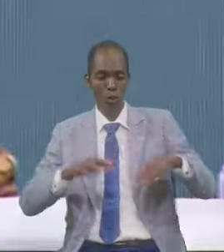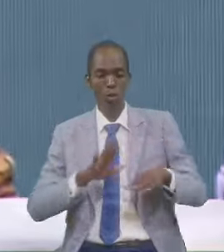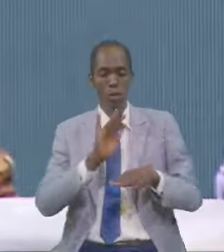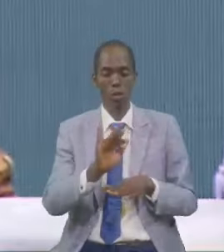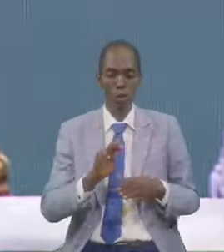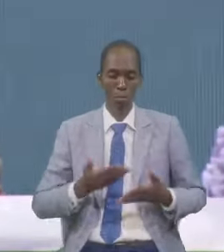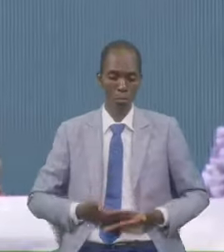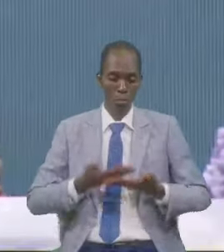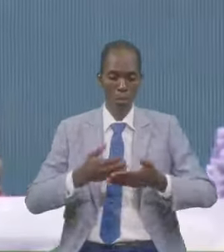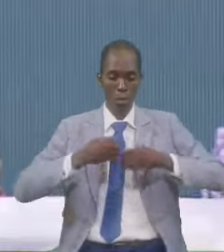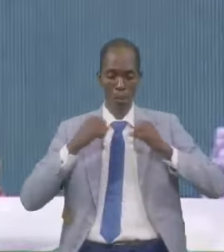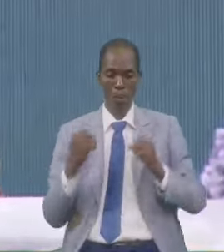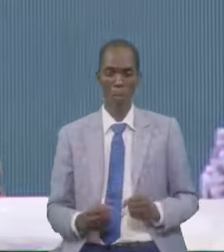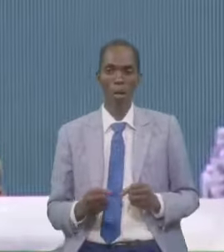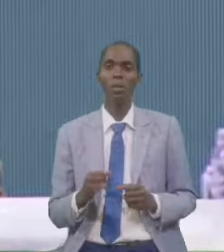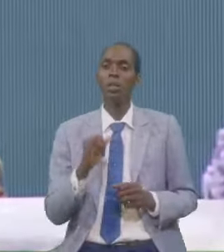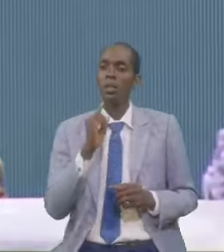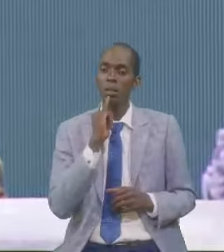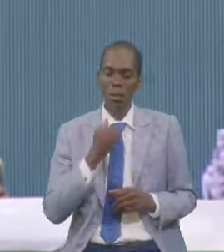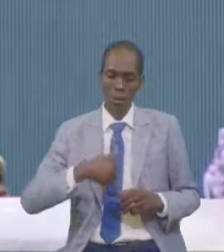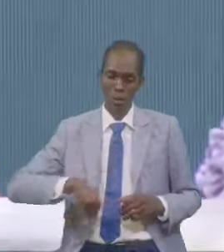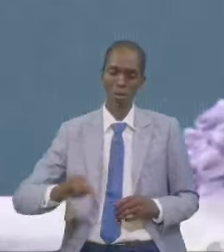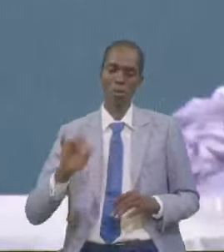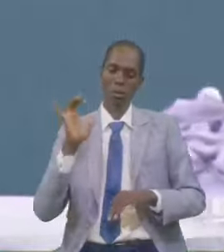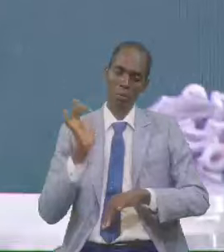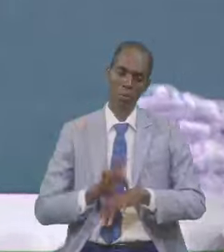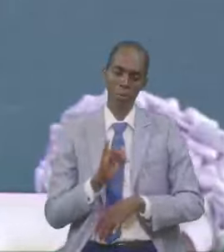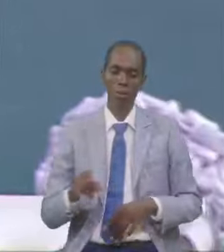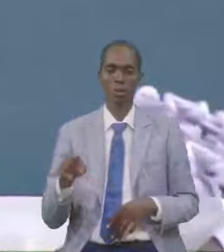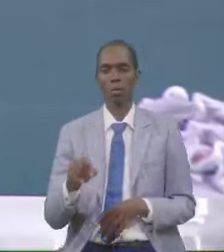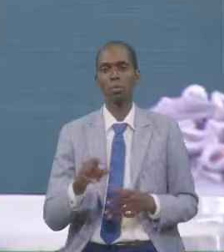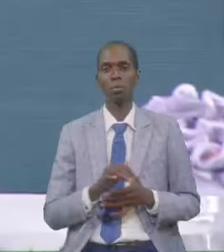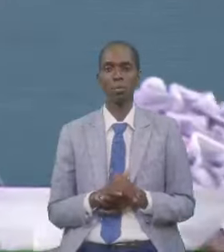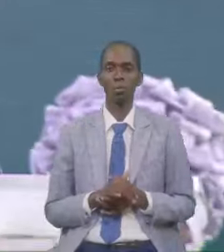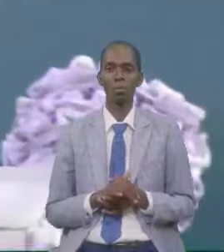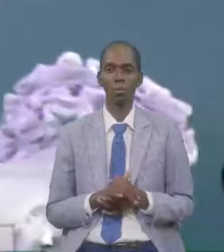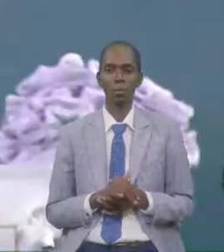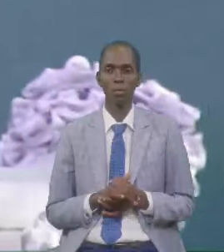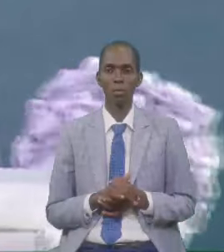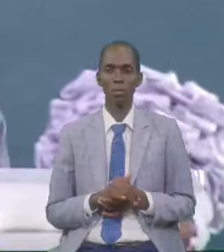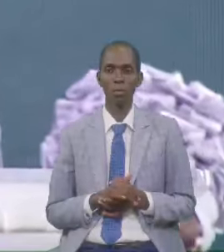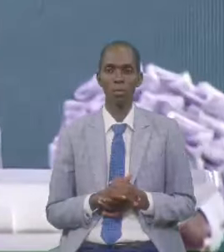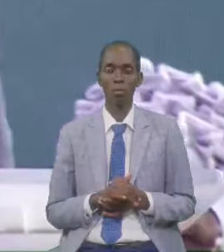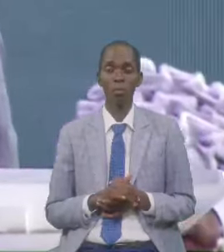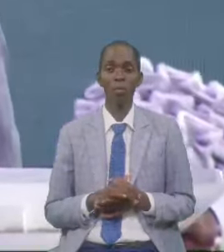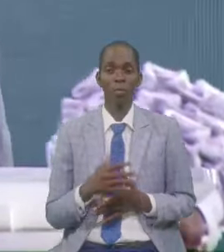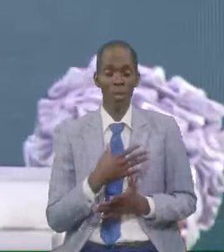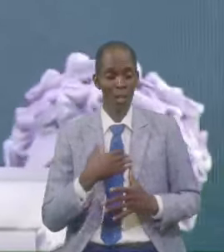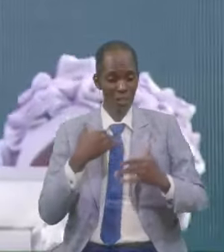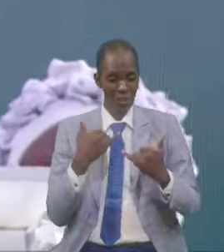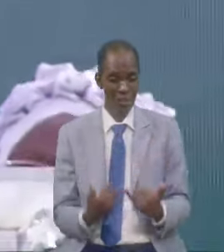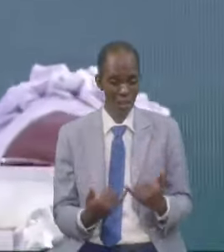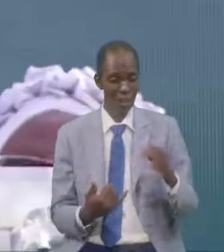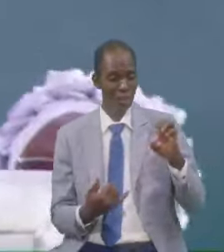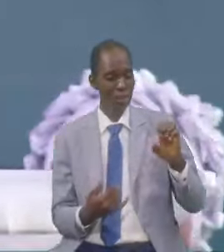యొక్క అల్పమైన ఒక పూట బూట గూటి కోసమై తన జన్మ హక్కు జ్యేష్ఠత్వ హక్కు అమ్మివేశాడు. He hated Jacob more.